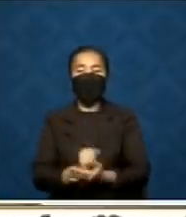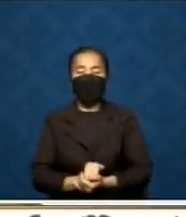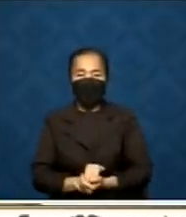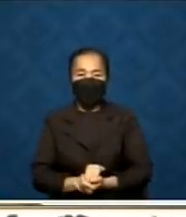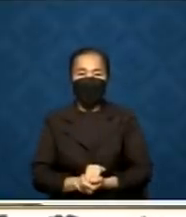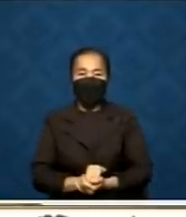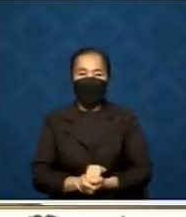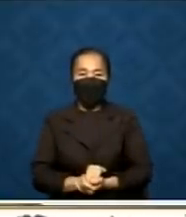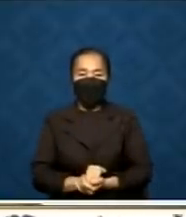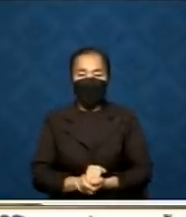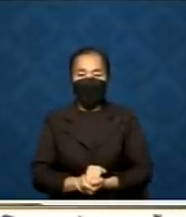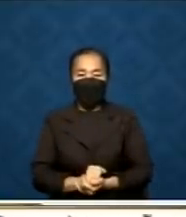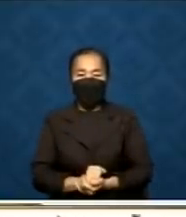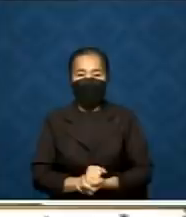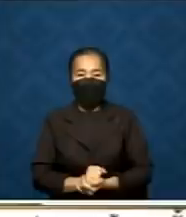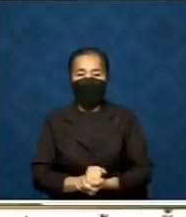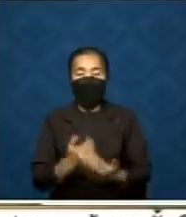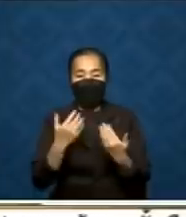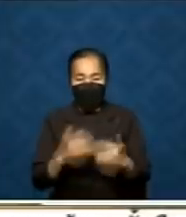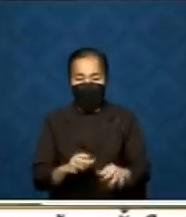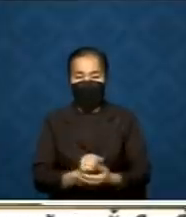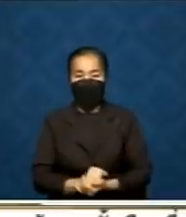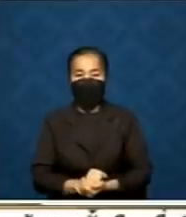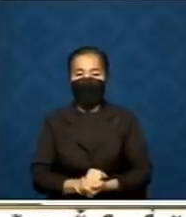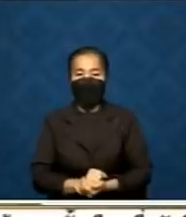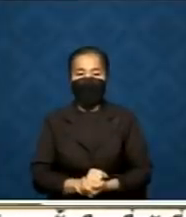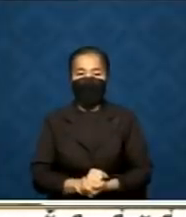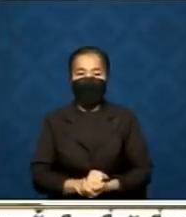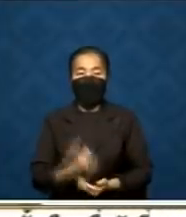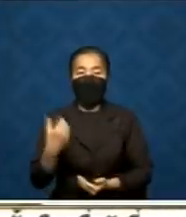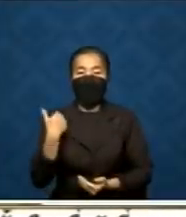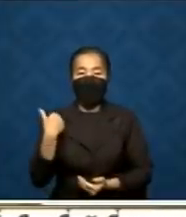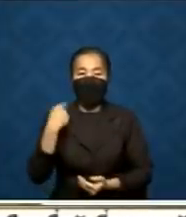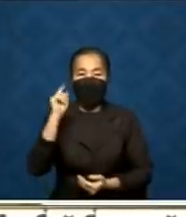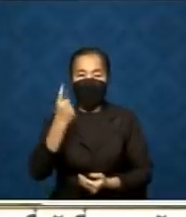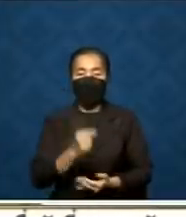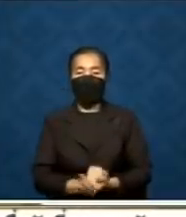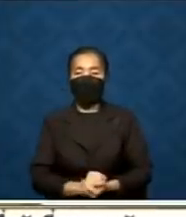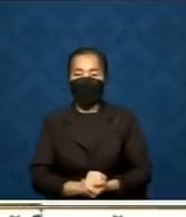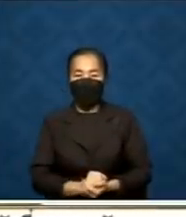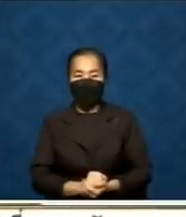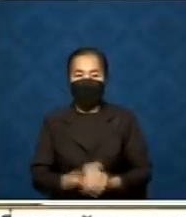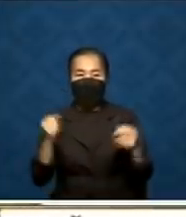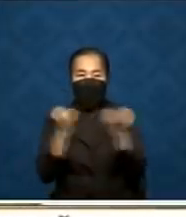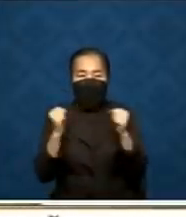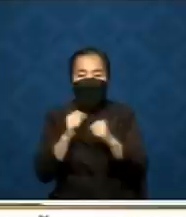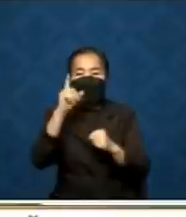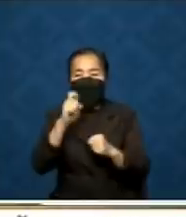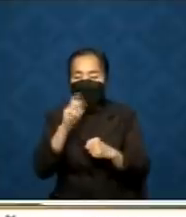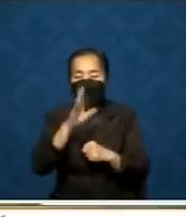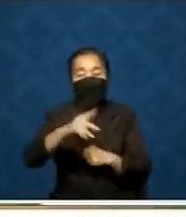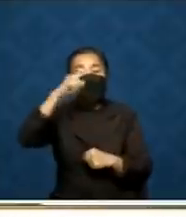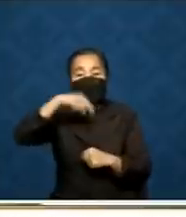ครับเธอเท่านั้นไม่พอดิค่ะวันนี้นี่ความกลัวตายของคนไทยเนี่ย